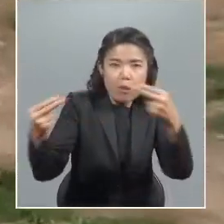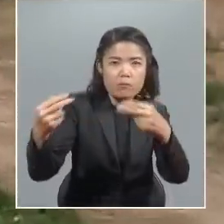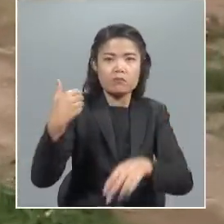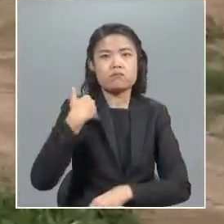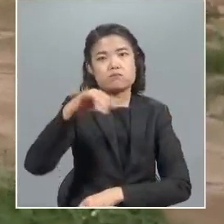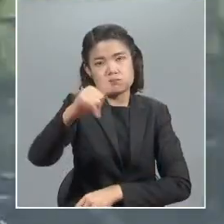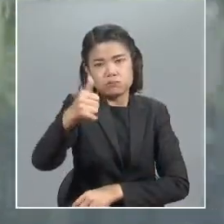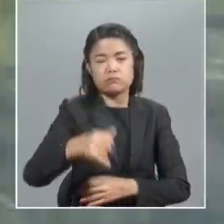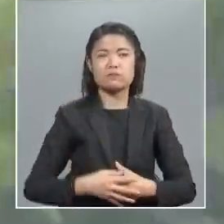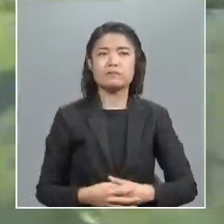ผมที่